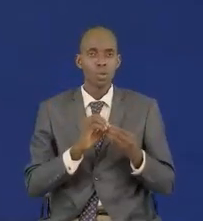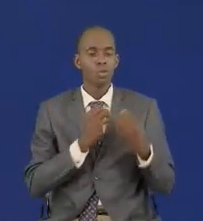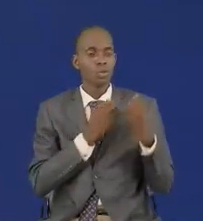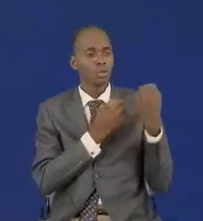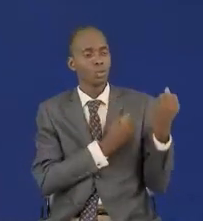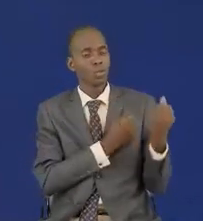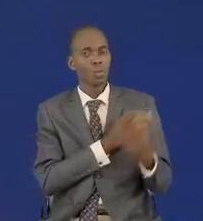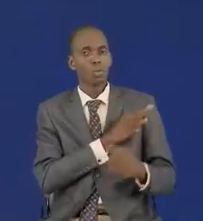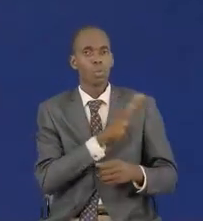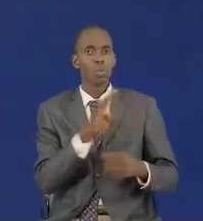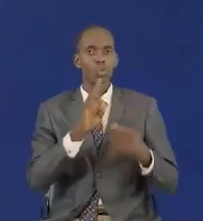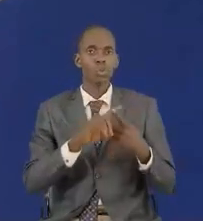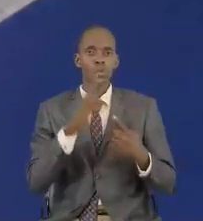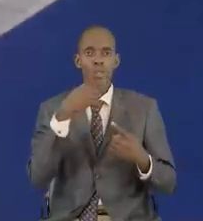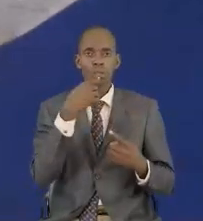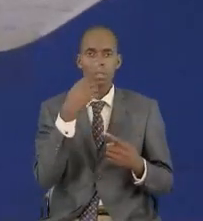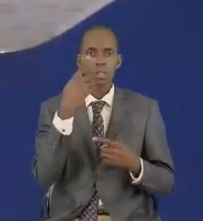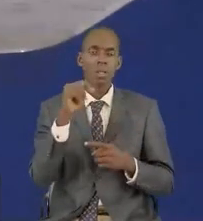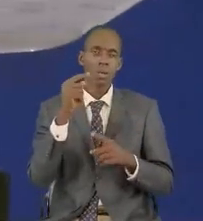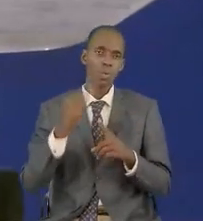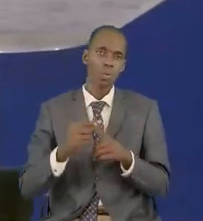la parole